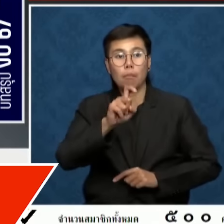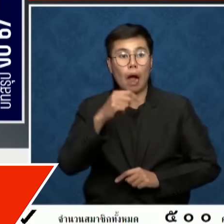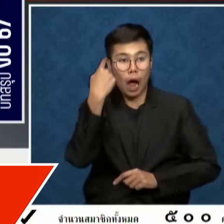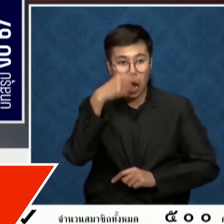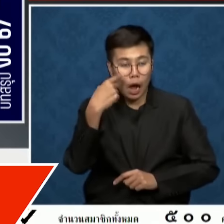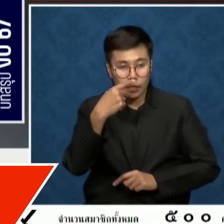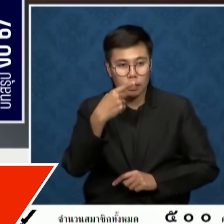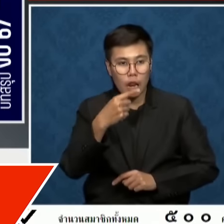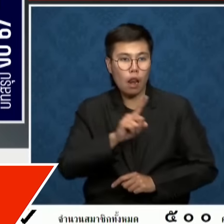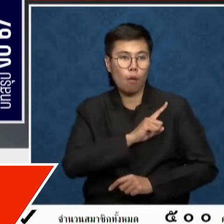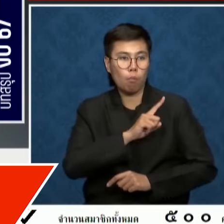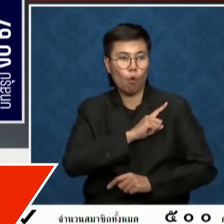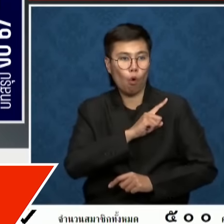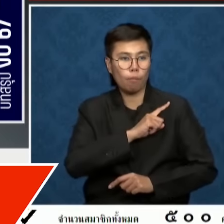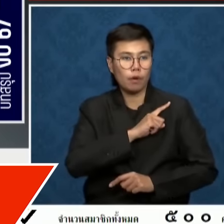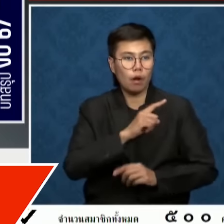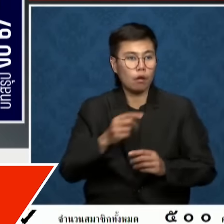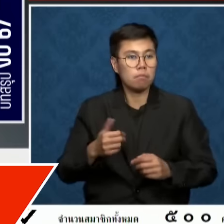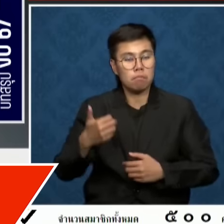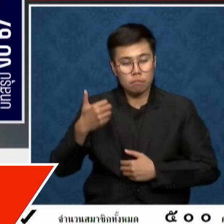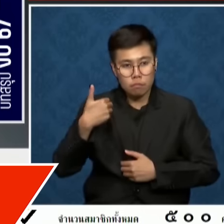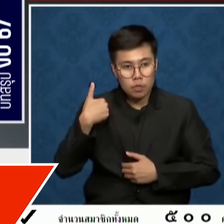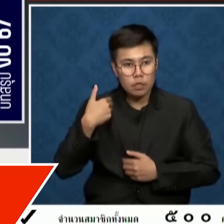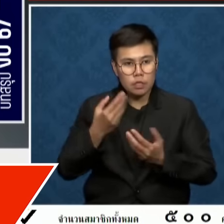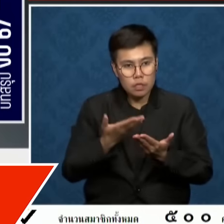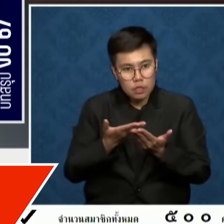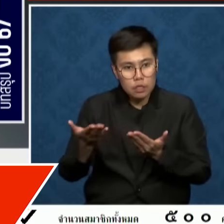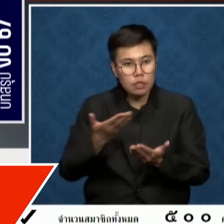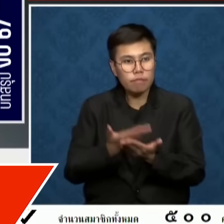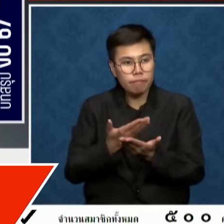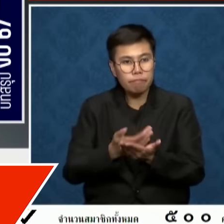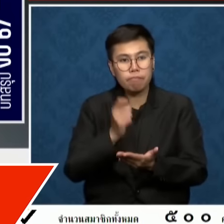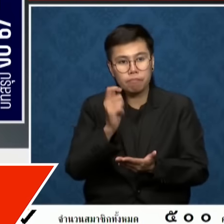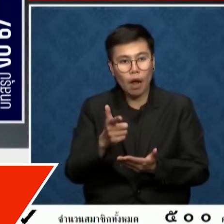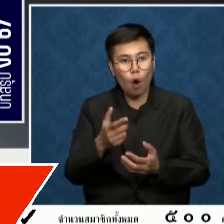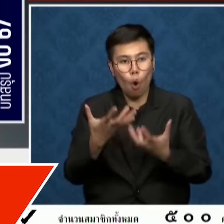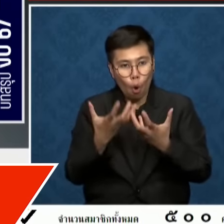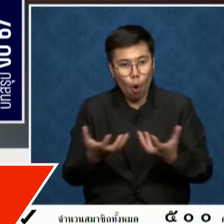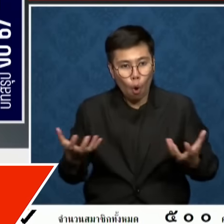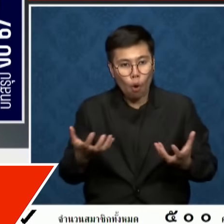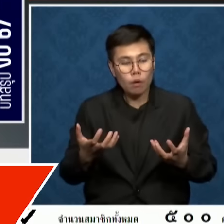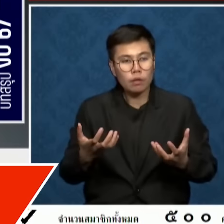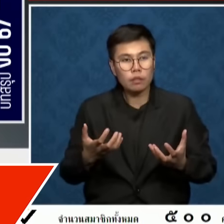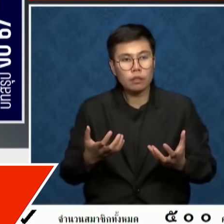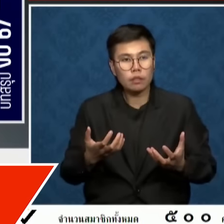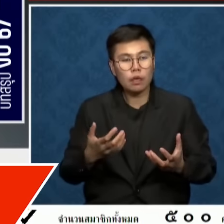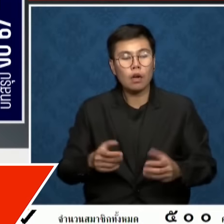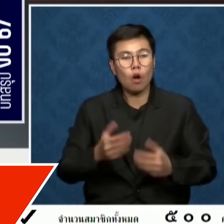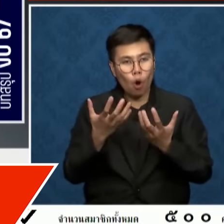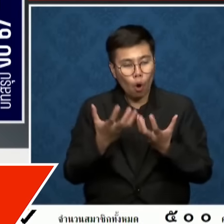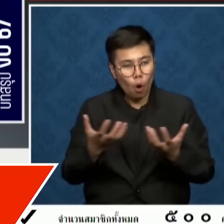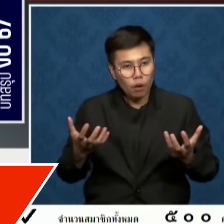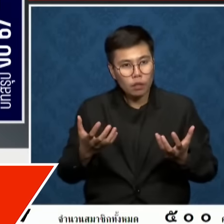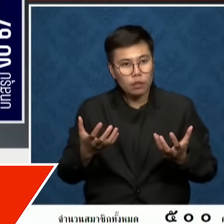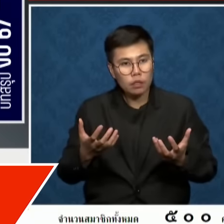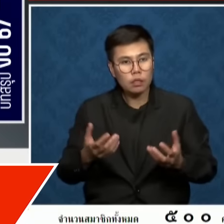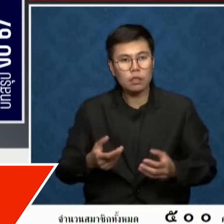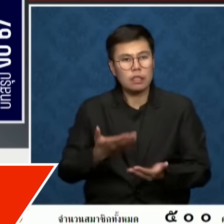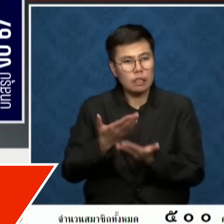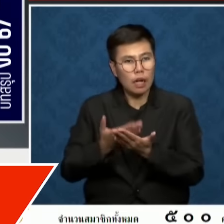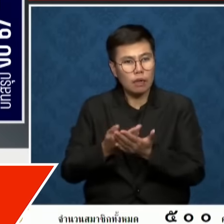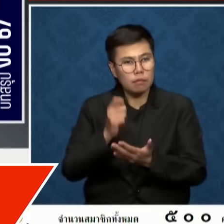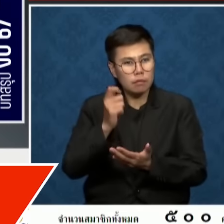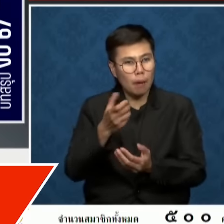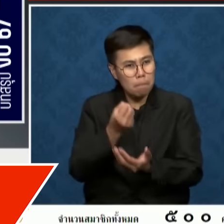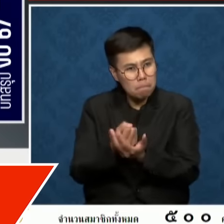จะเป็นผู้รับผิดชอบ ที่ปลอยให้มีการจัดซื้อจัดจ้าง สินค้านวตกรรมที่ไม่มีความคุมค่า